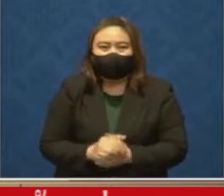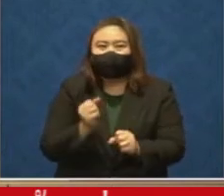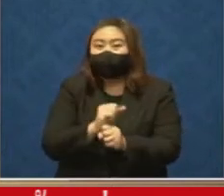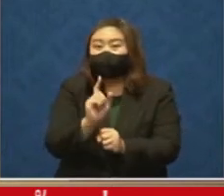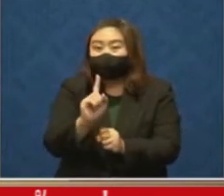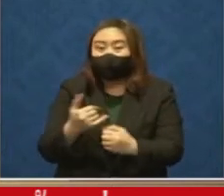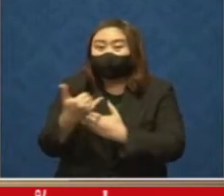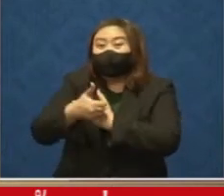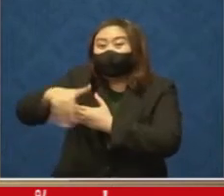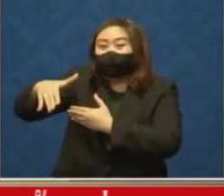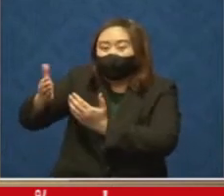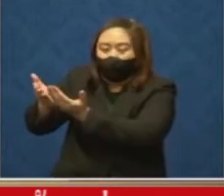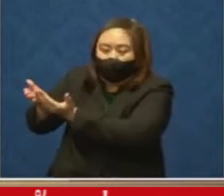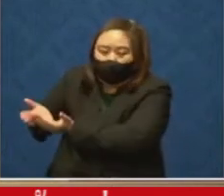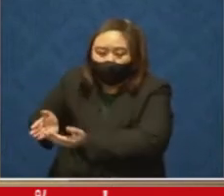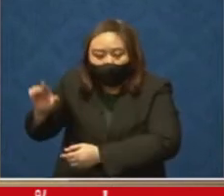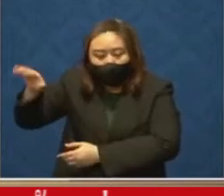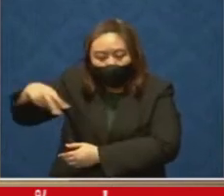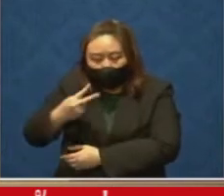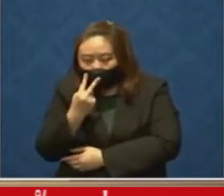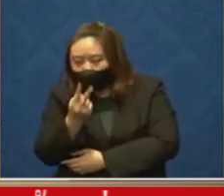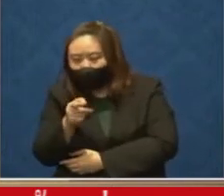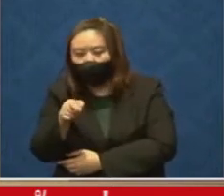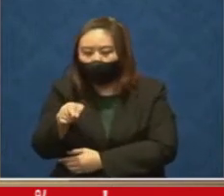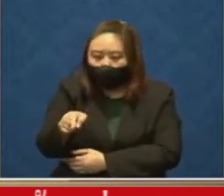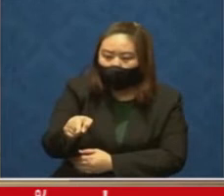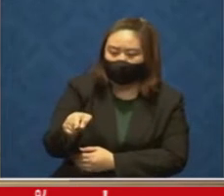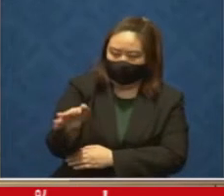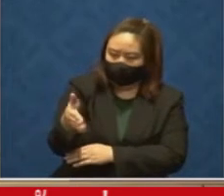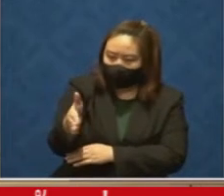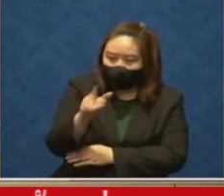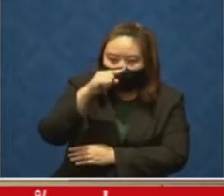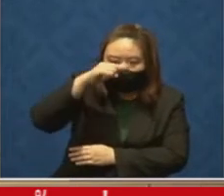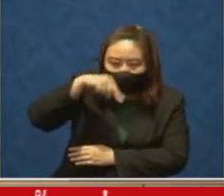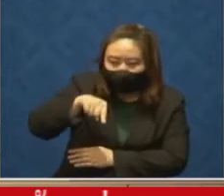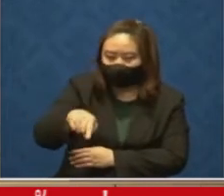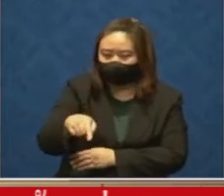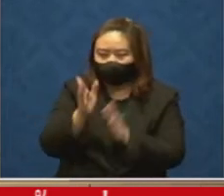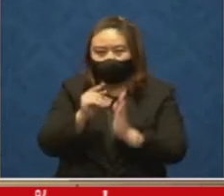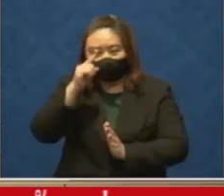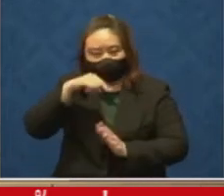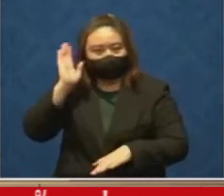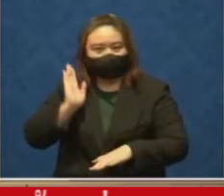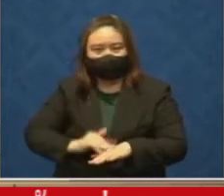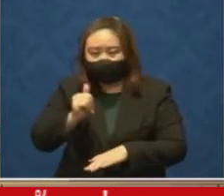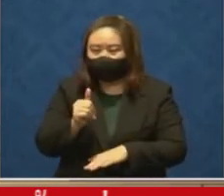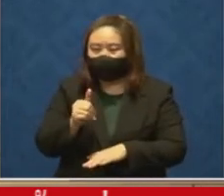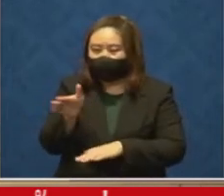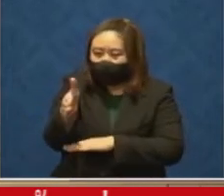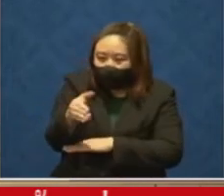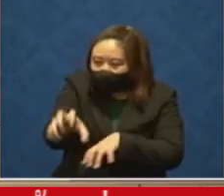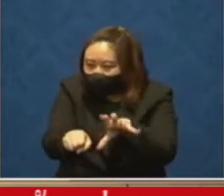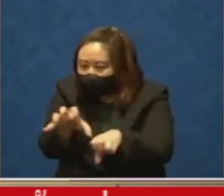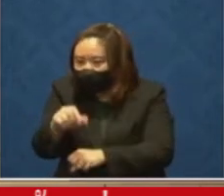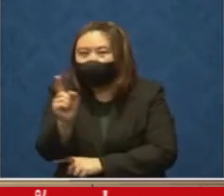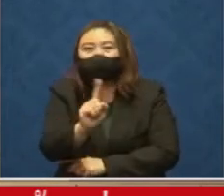โดยการเปิดช่องทางทุกทางให้ประมงต่างชาินี่ได้มาเห็นว่าซัพยากรปลาของมองไทยคนไท